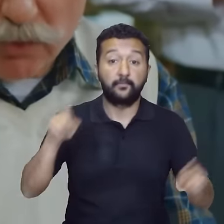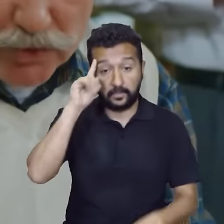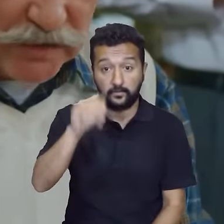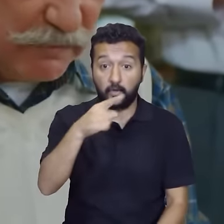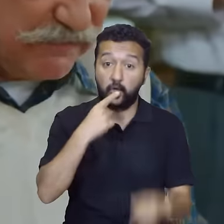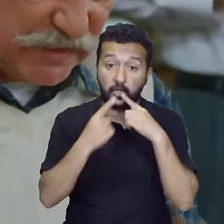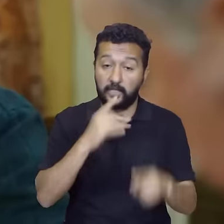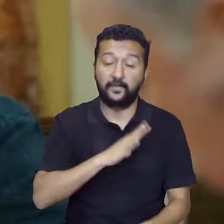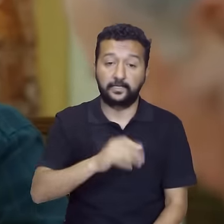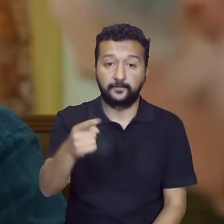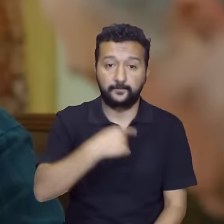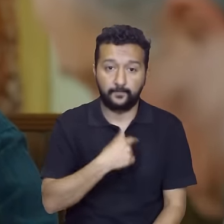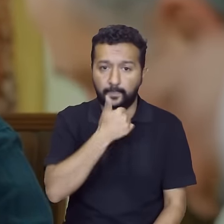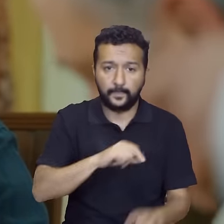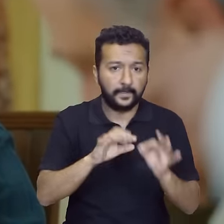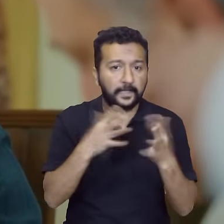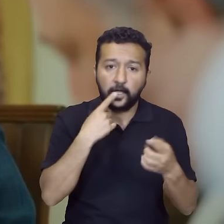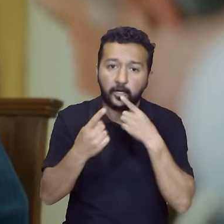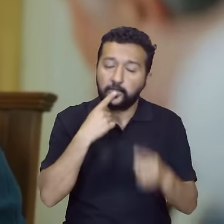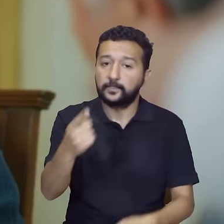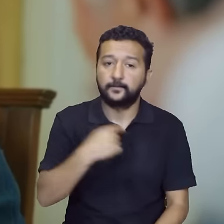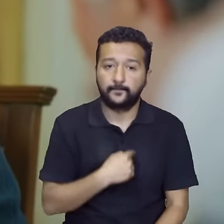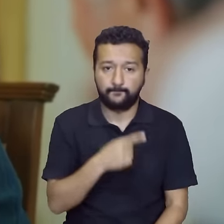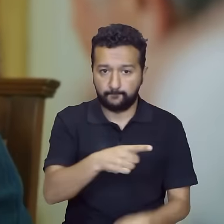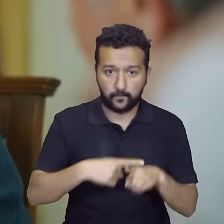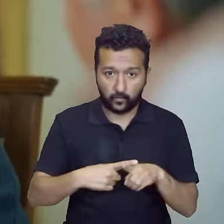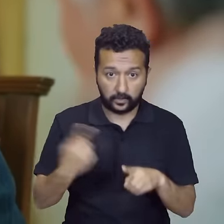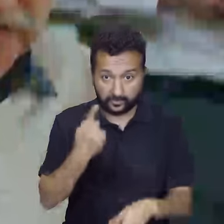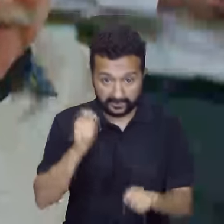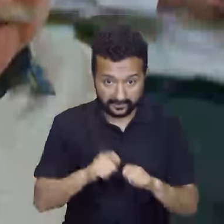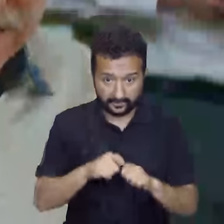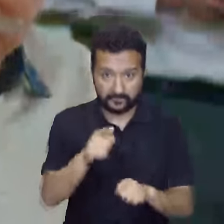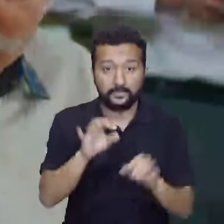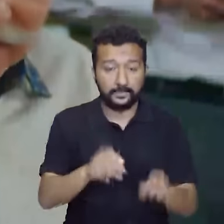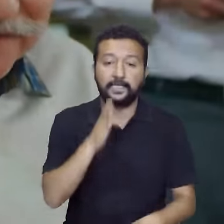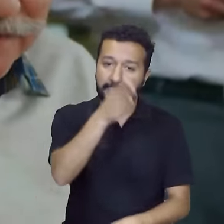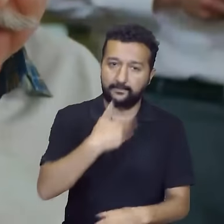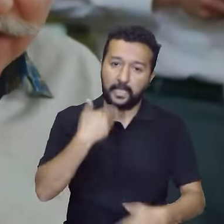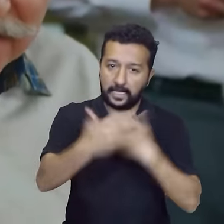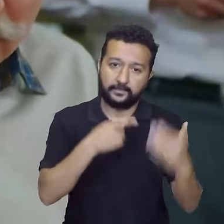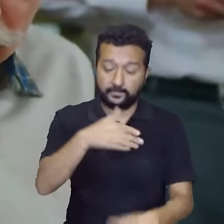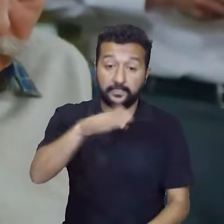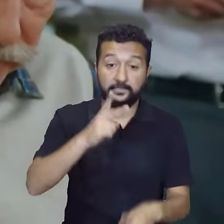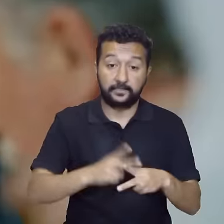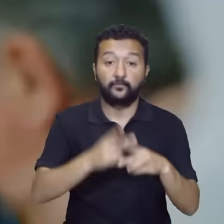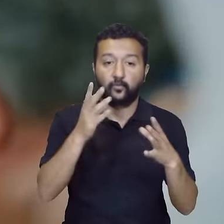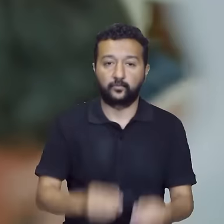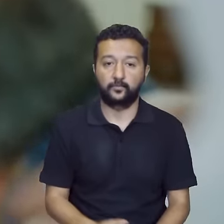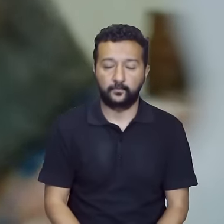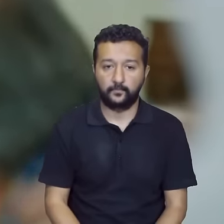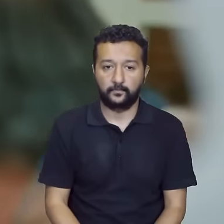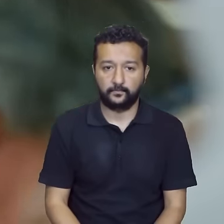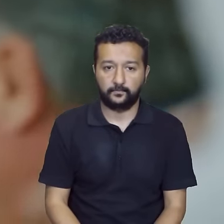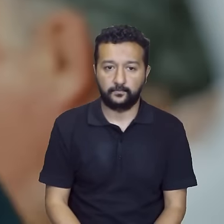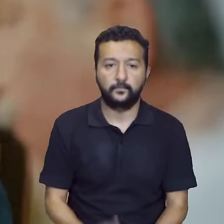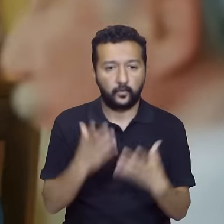ortalıktan. Konuşacaklarımız var. Abi ne konuşacağız? Ortaklık falan mı? Sen git, ben anlatacağım sana. Hadi çabuk ol. Ekmekle